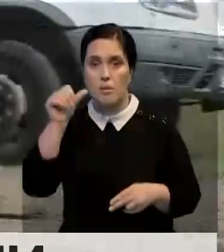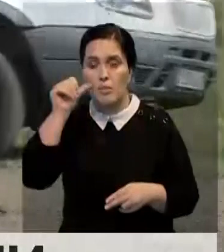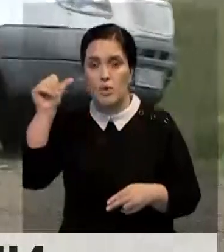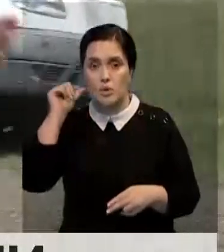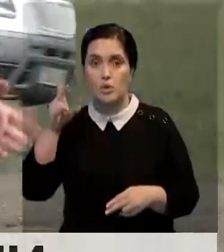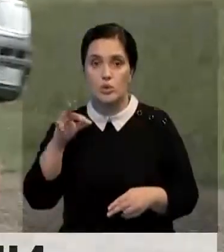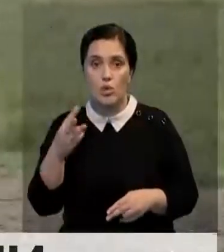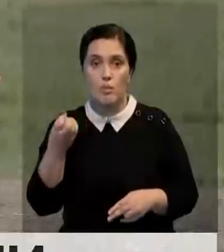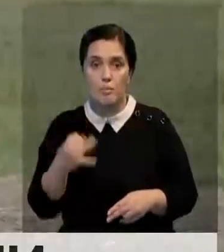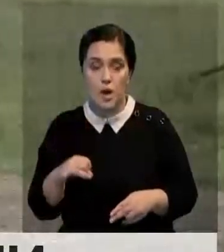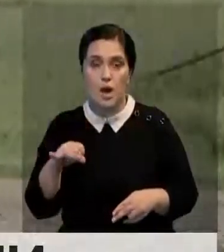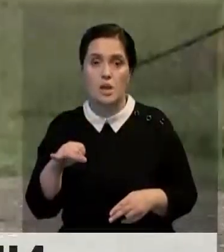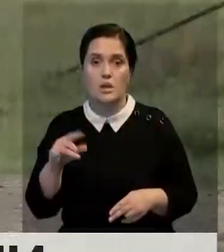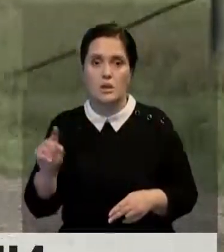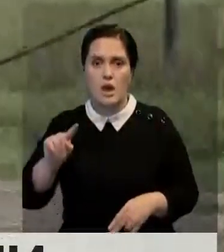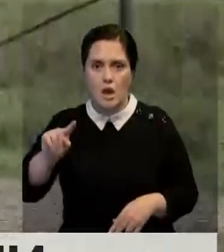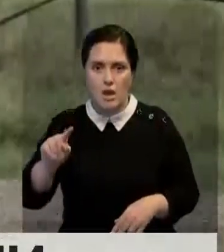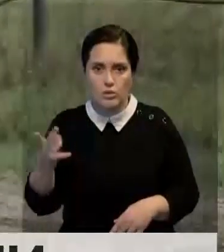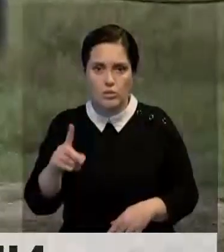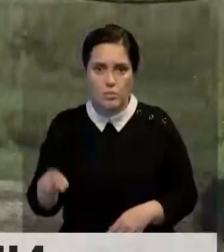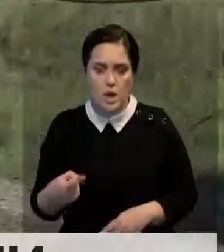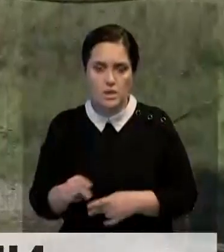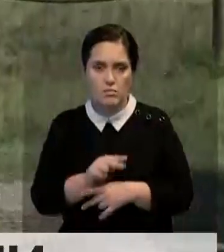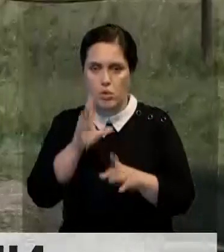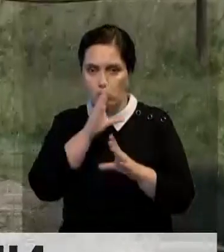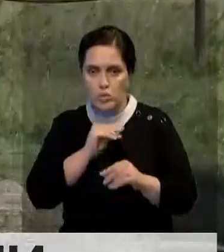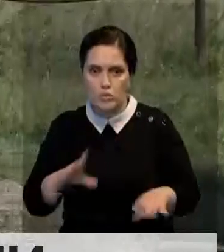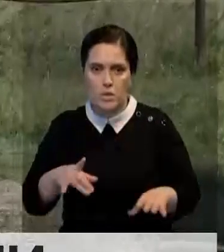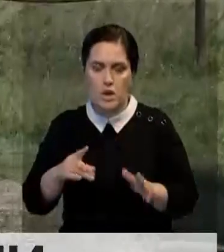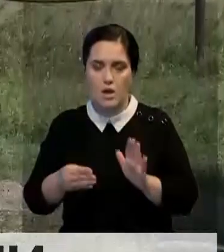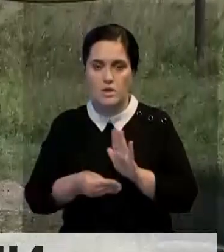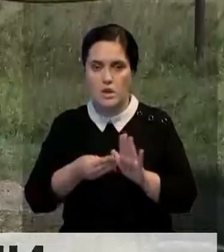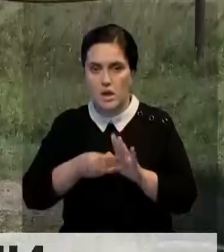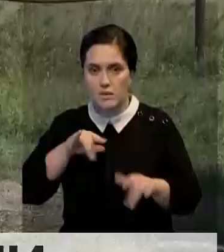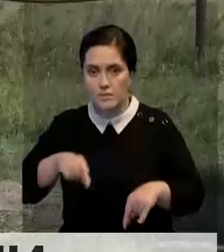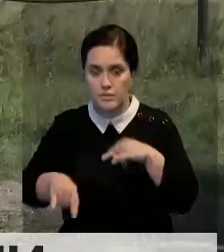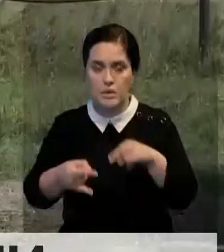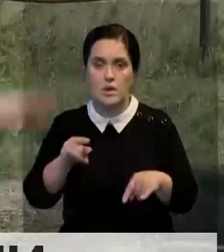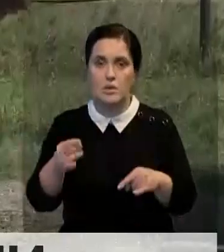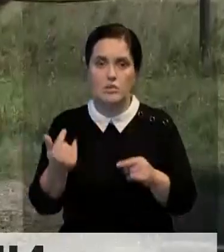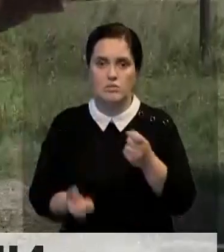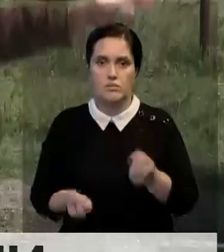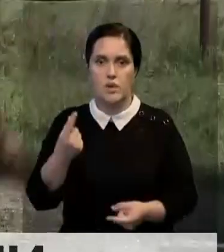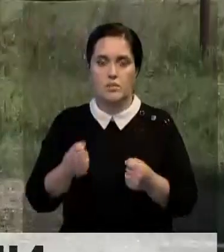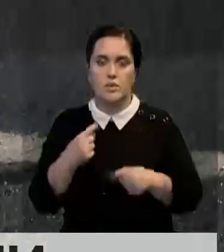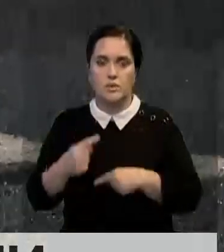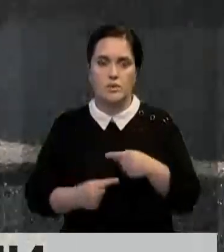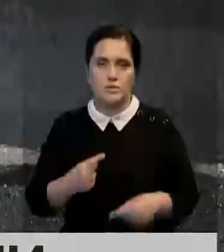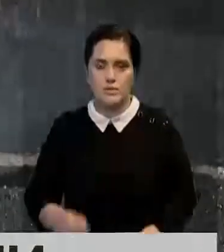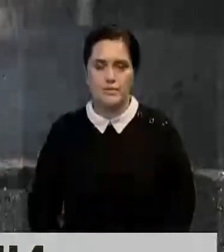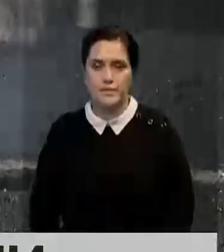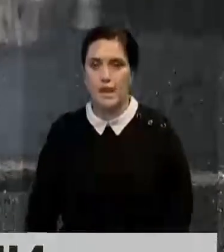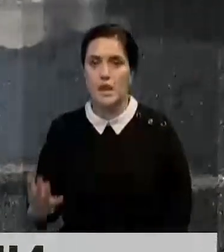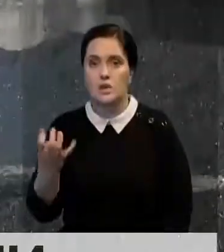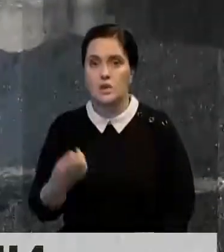уже в мае нынешнего она потребовала ремонта. Не успели залатать ямы на этом участке, как они появились на следующем.